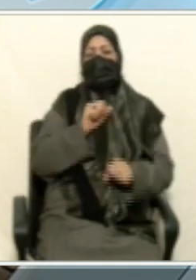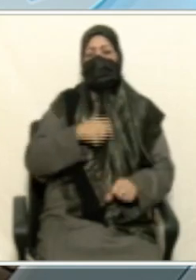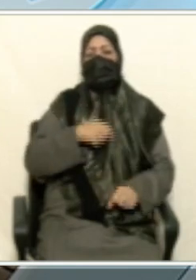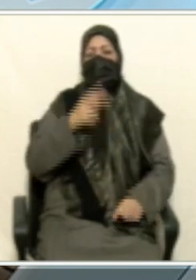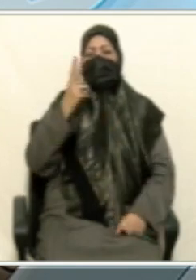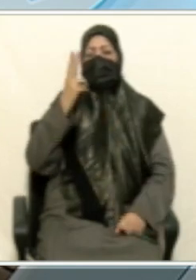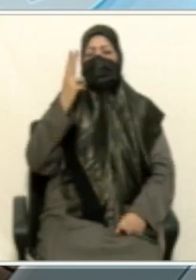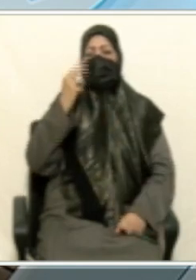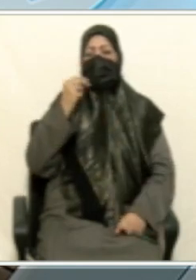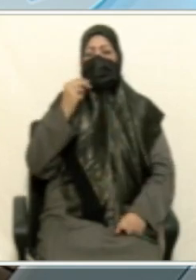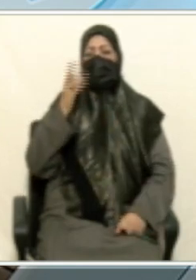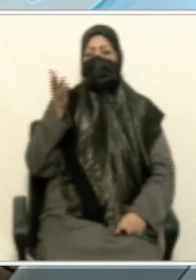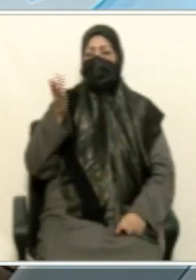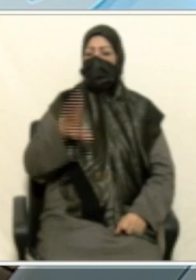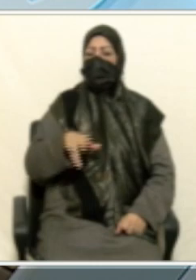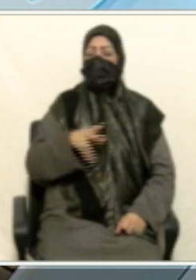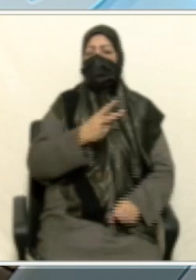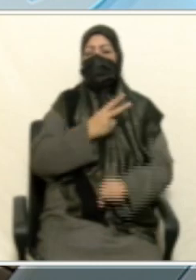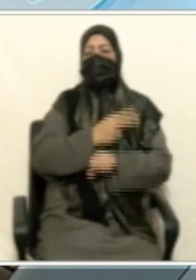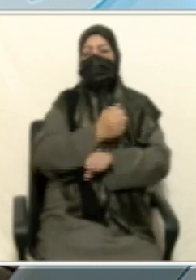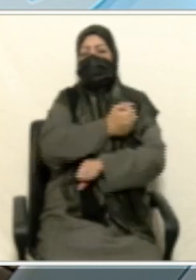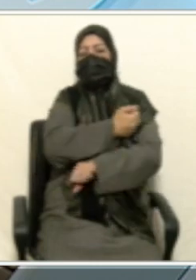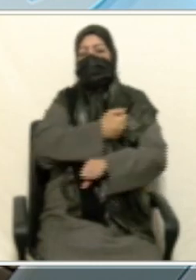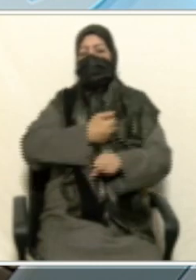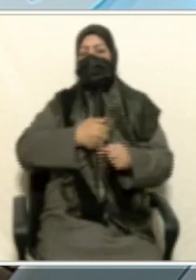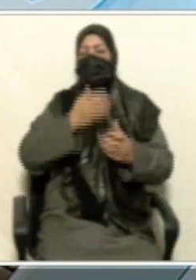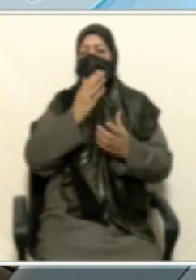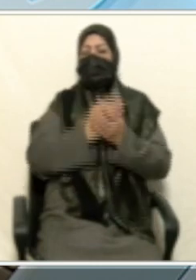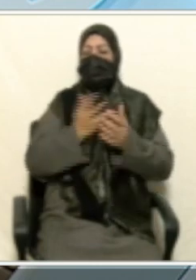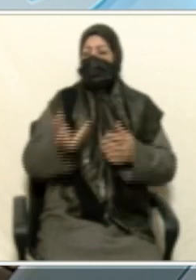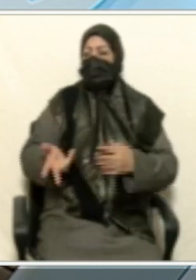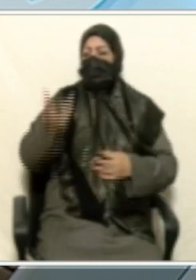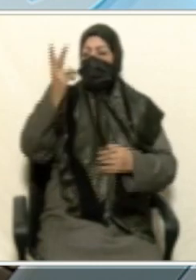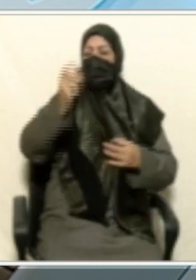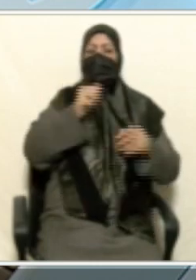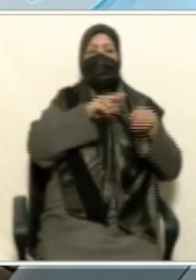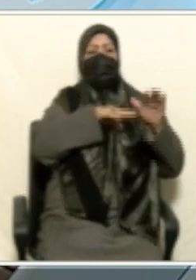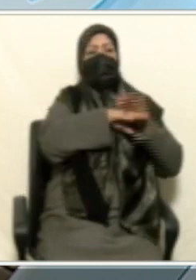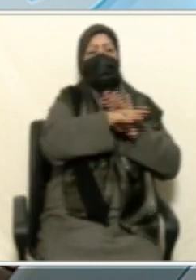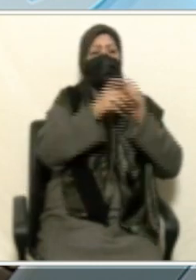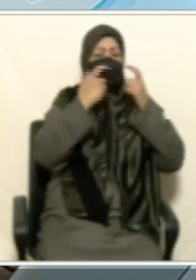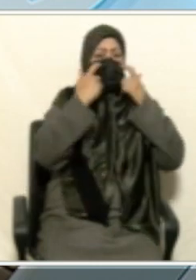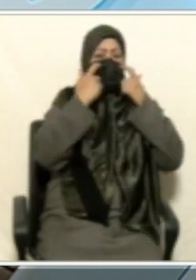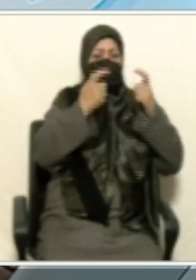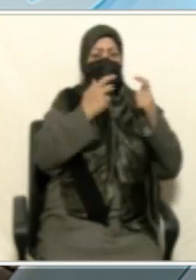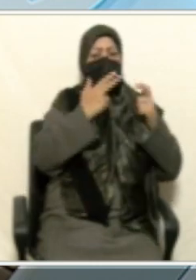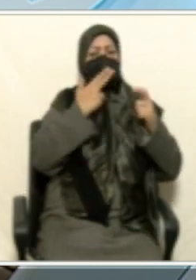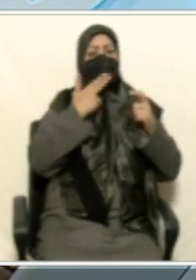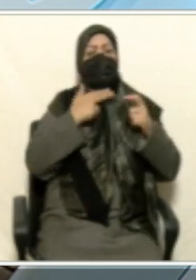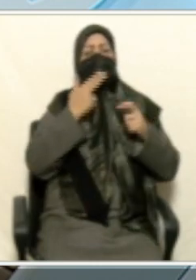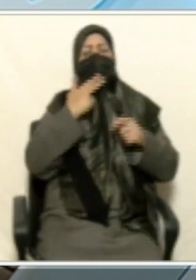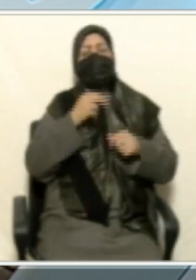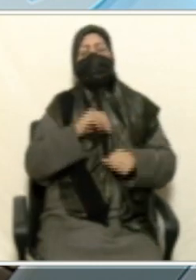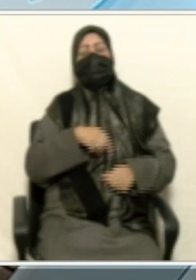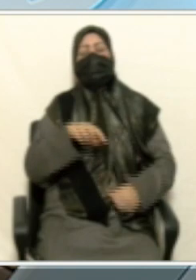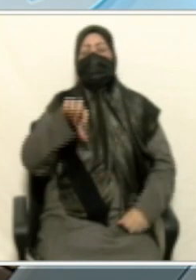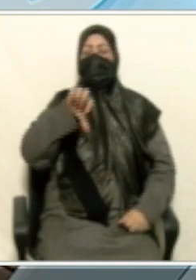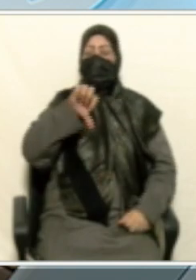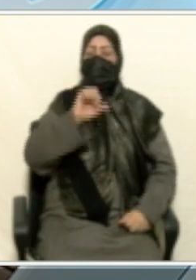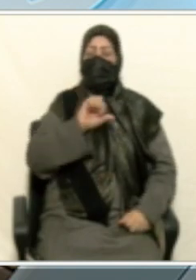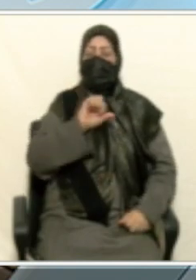حتى إذا بلغوا وجدوها، لكن لهذا الوصي أن يتصرف في هذا المال